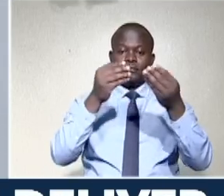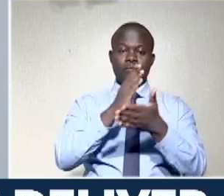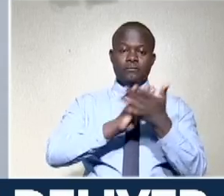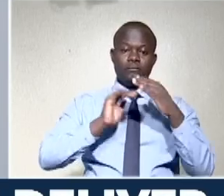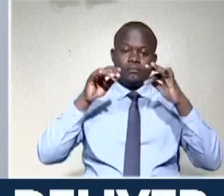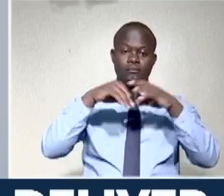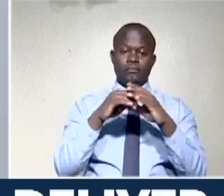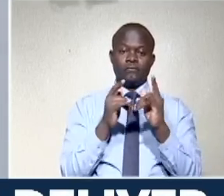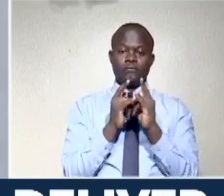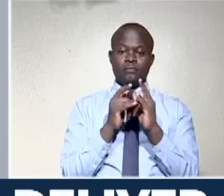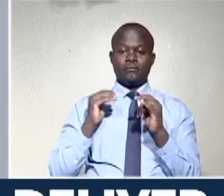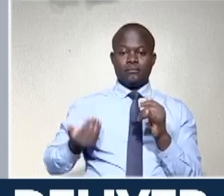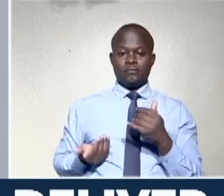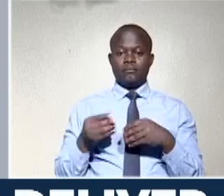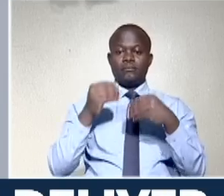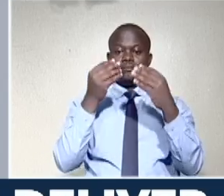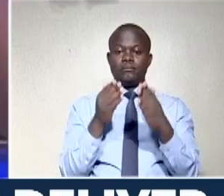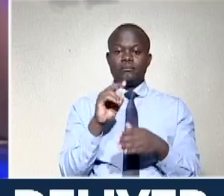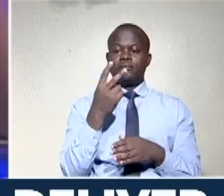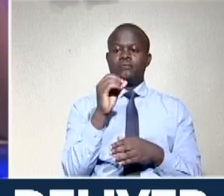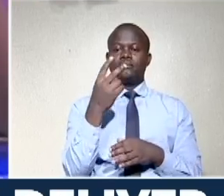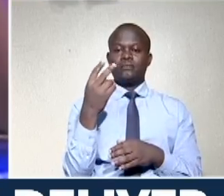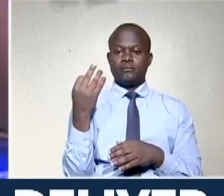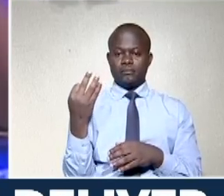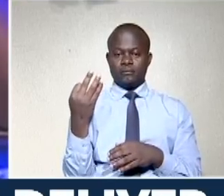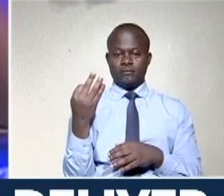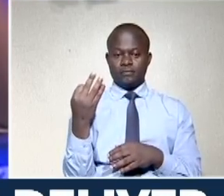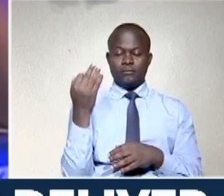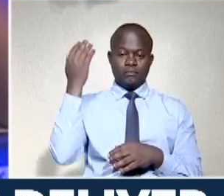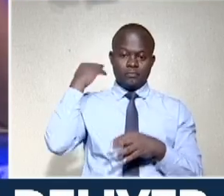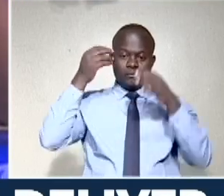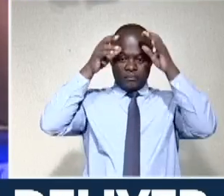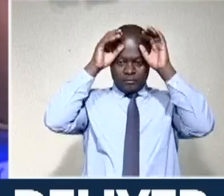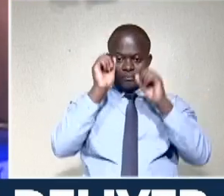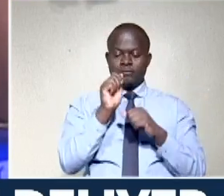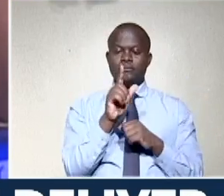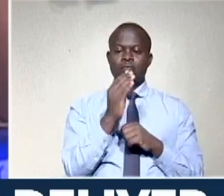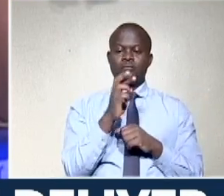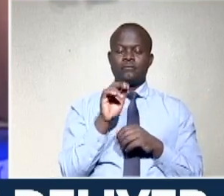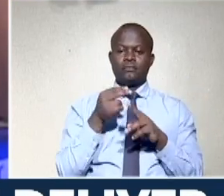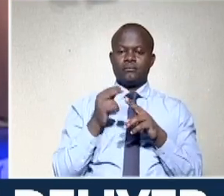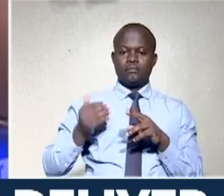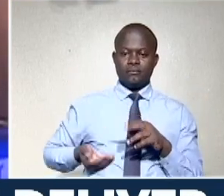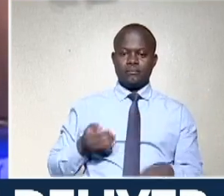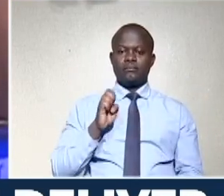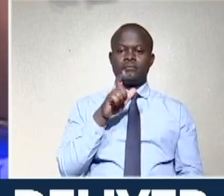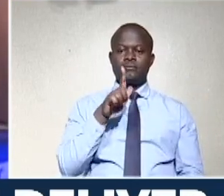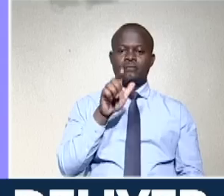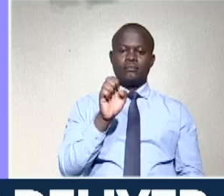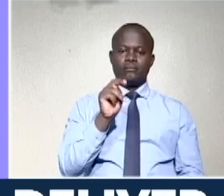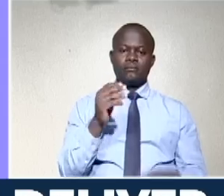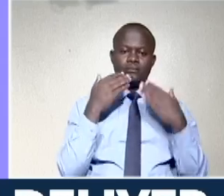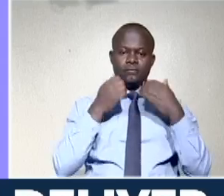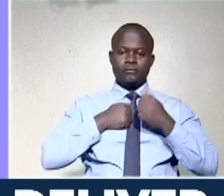mu bitabiriye inama ya Women Deliver 2023, wahoze ari perezida wa Liberia Madamu Ellen Johnson Sirleaf